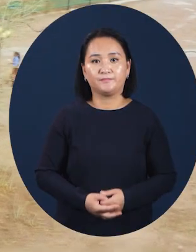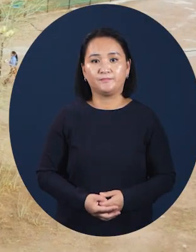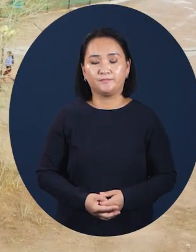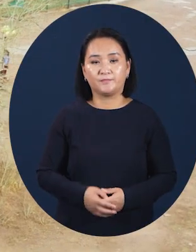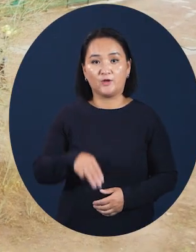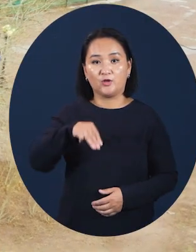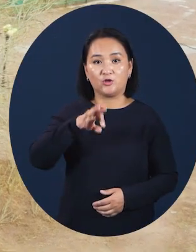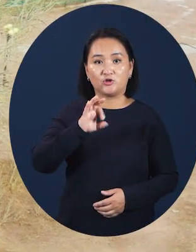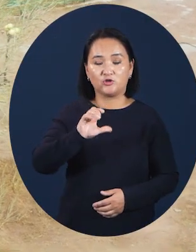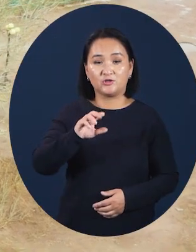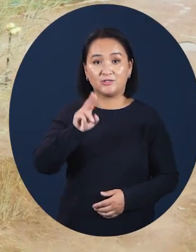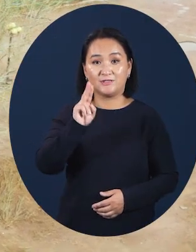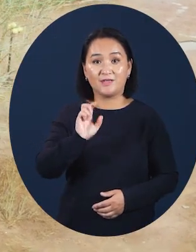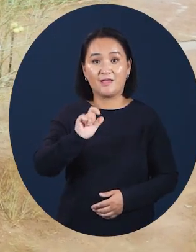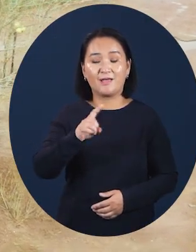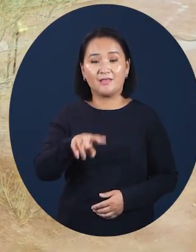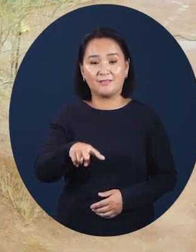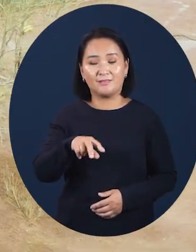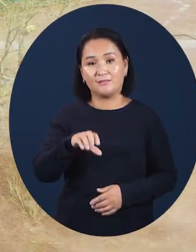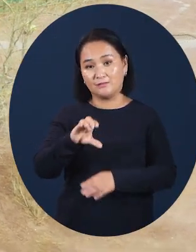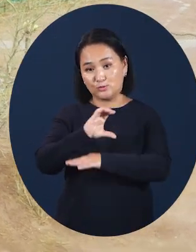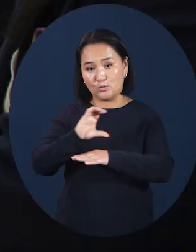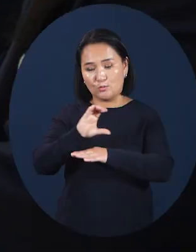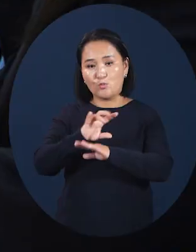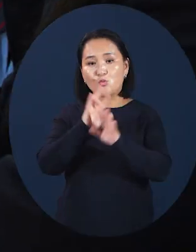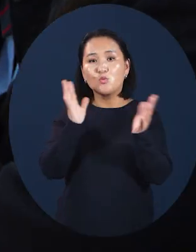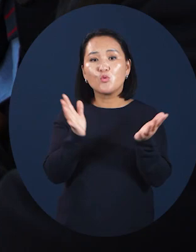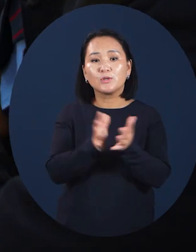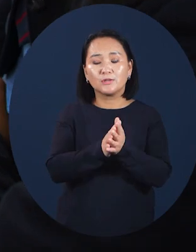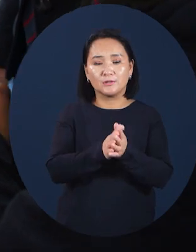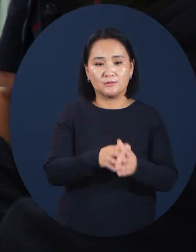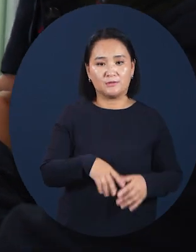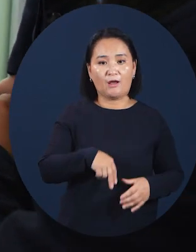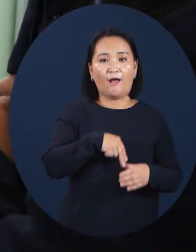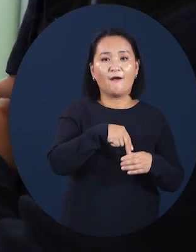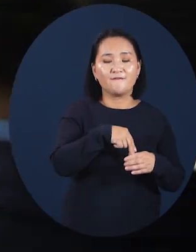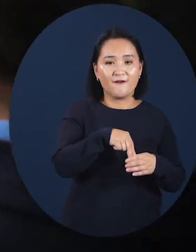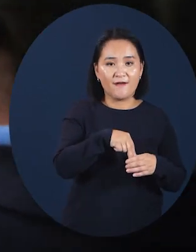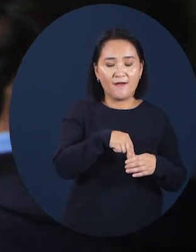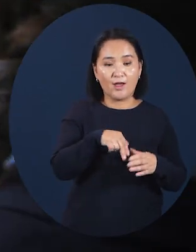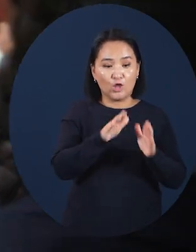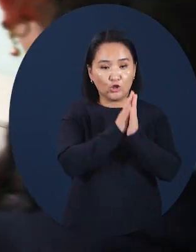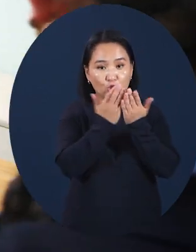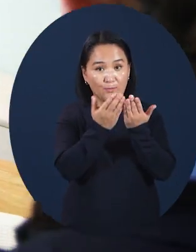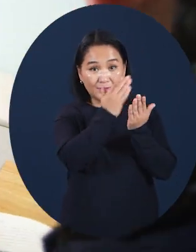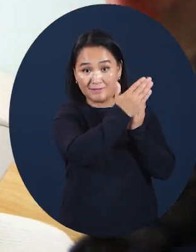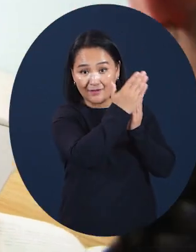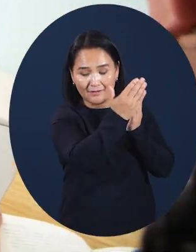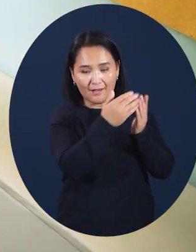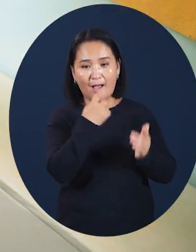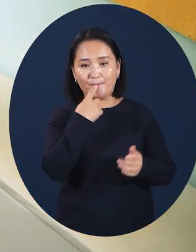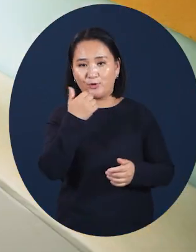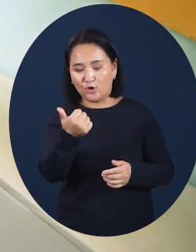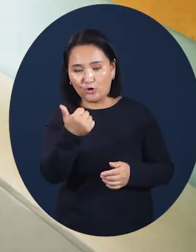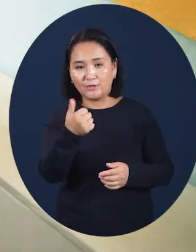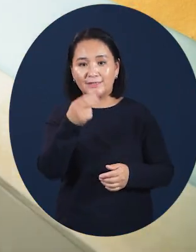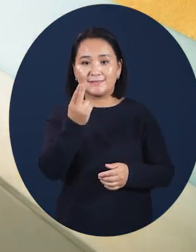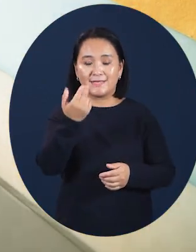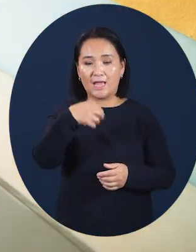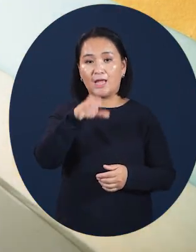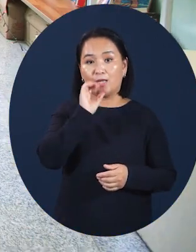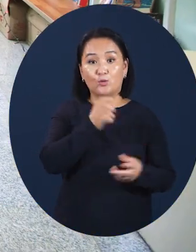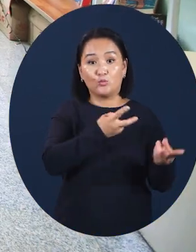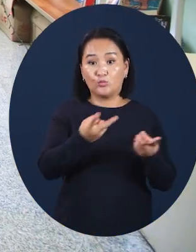Тасн цингэл суманд нийтэд хэрэгжүүлж буй төслүүд Бүг кафе. Энэ нь номын сантай амттан цайгаар үйлчлэх